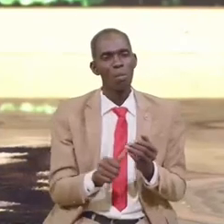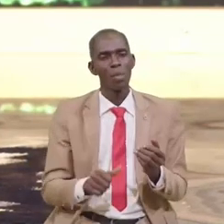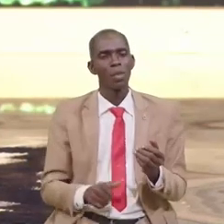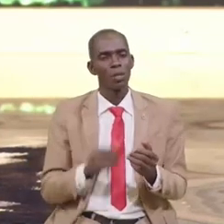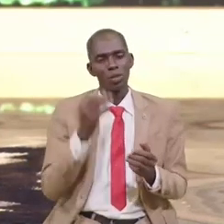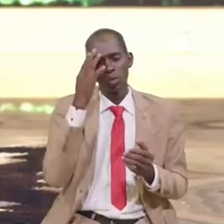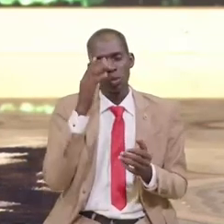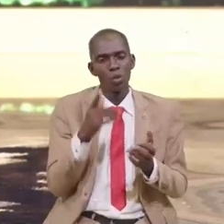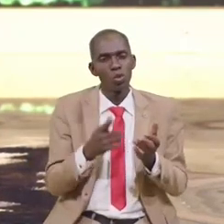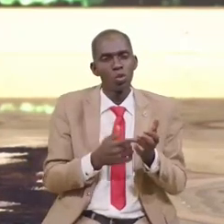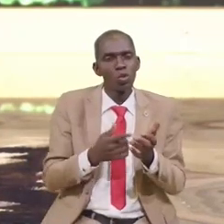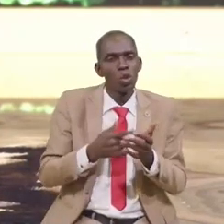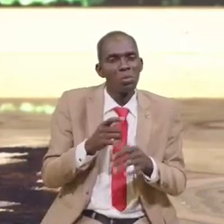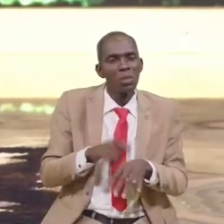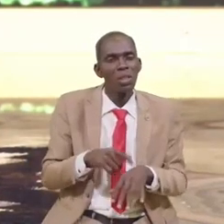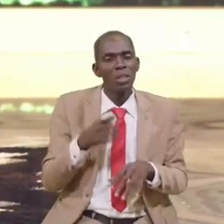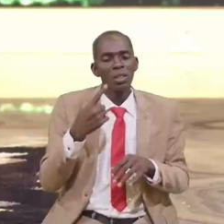Parfois,